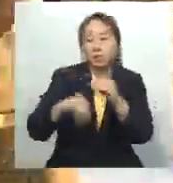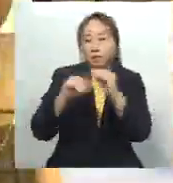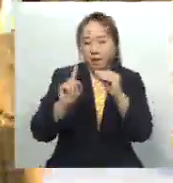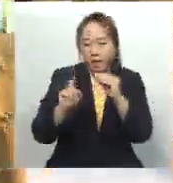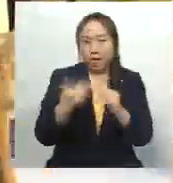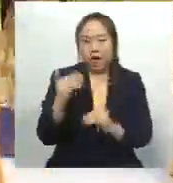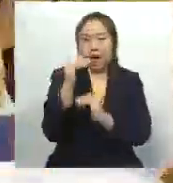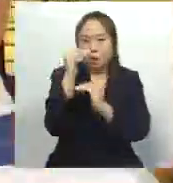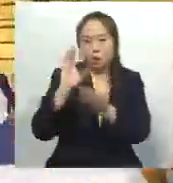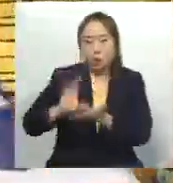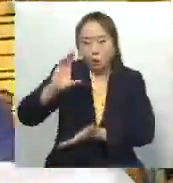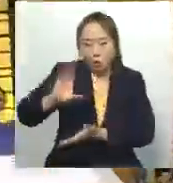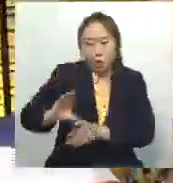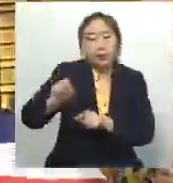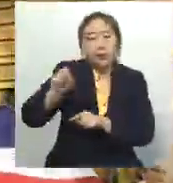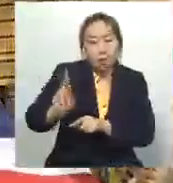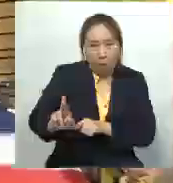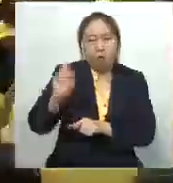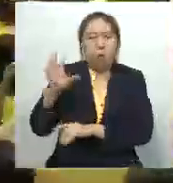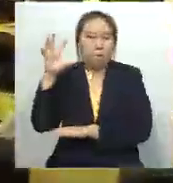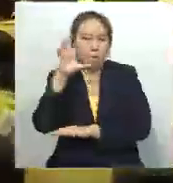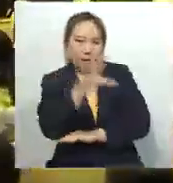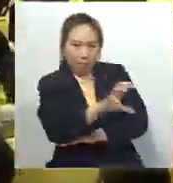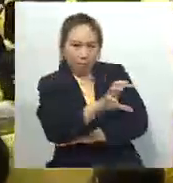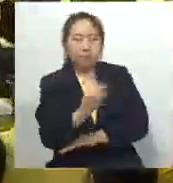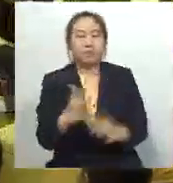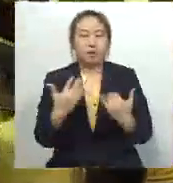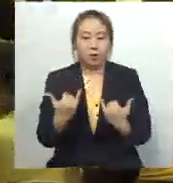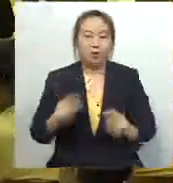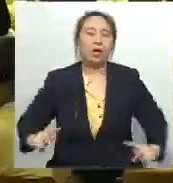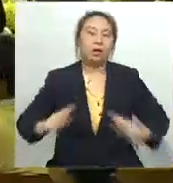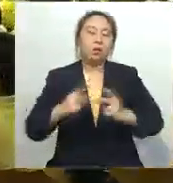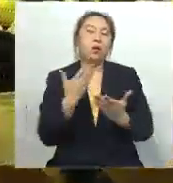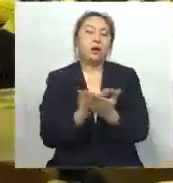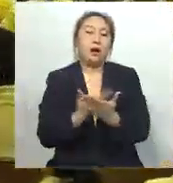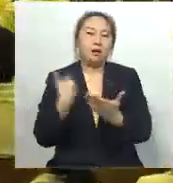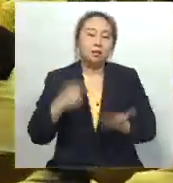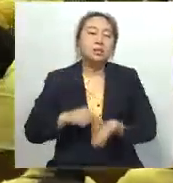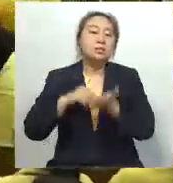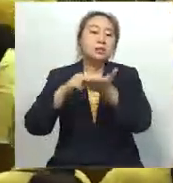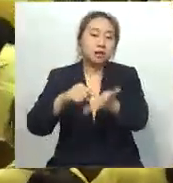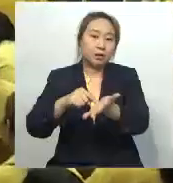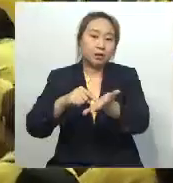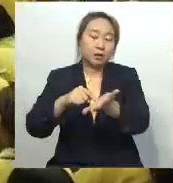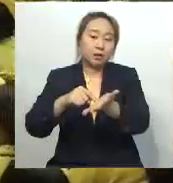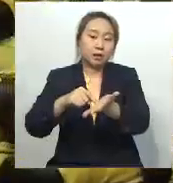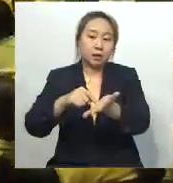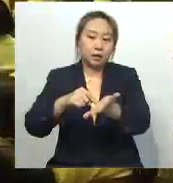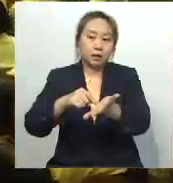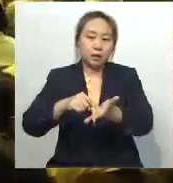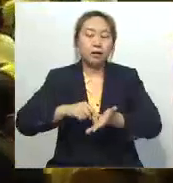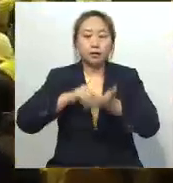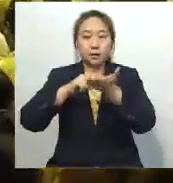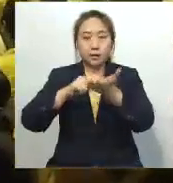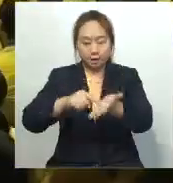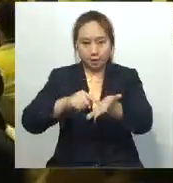ดให้กองทุนสำรองเลี้ยงชีพเป็นภาคบังคับนั้นนะครับทางกระทรวงการคลังเองได้มีการเสนอไปยังท